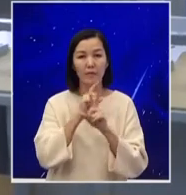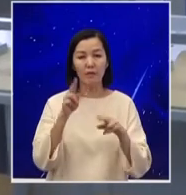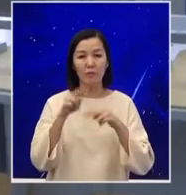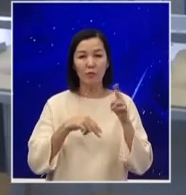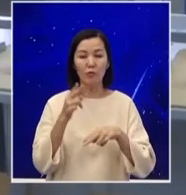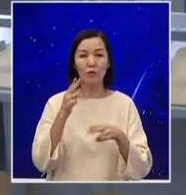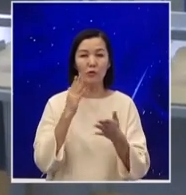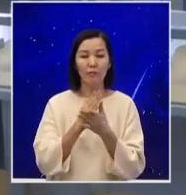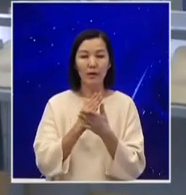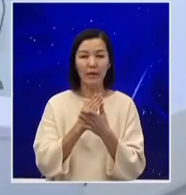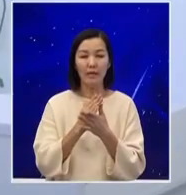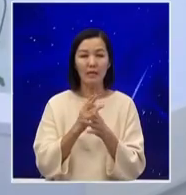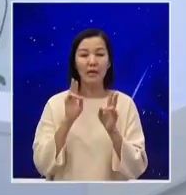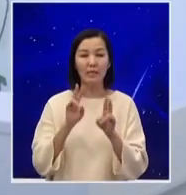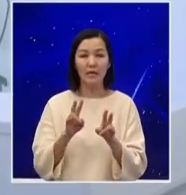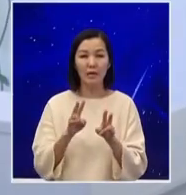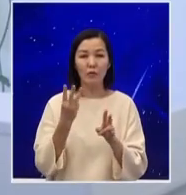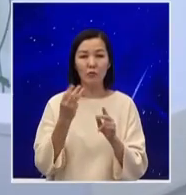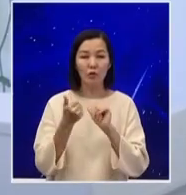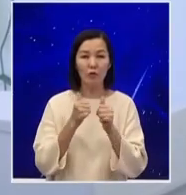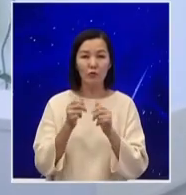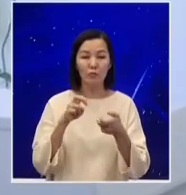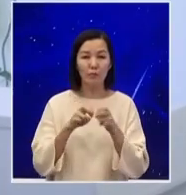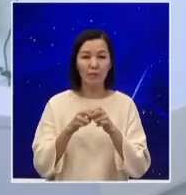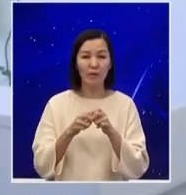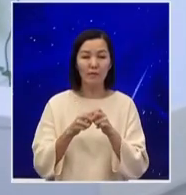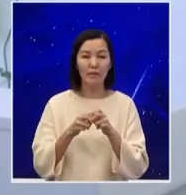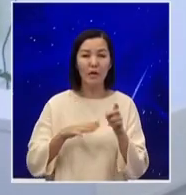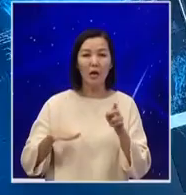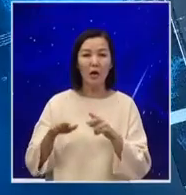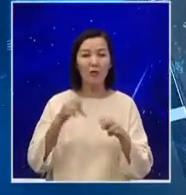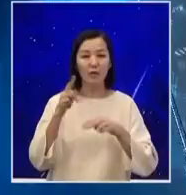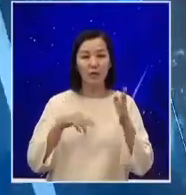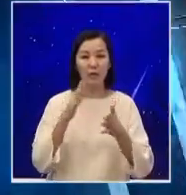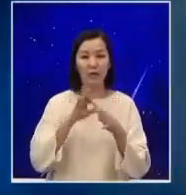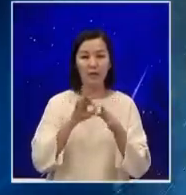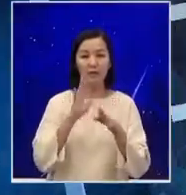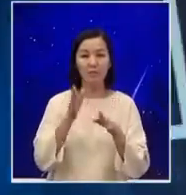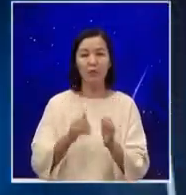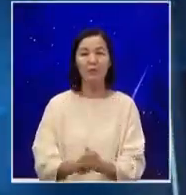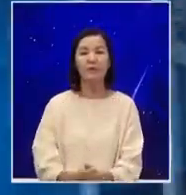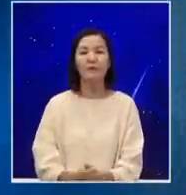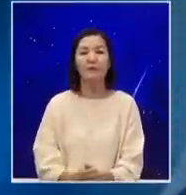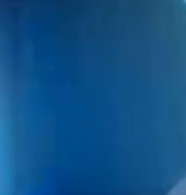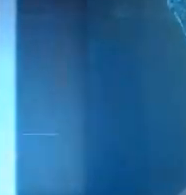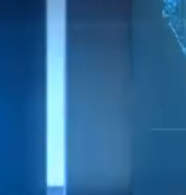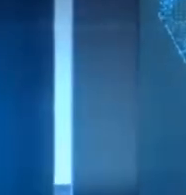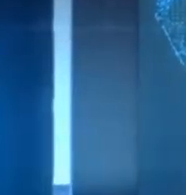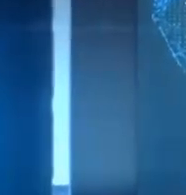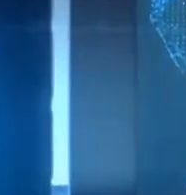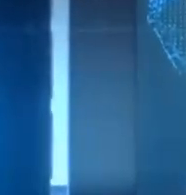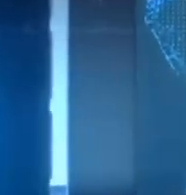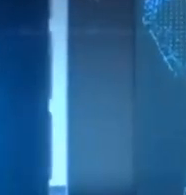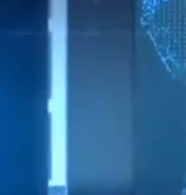құрылысы жоспарланған. Тек олар 3 ауысымды мәселесі бар аудандарда бой көтермек. Рахат Рахмыжанов, Алексей Цой, Нұржан Мұқанов, Әсет